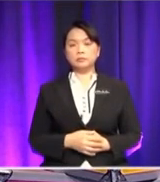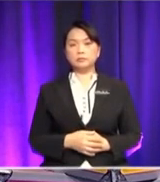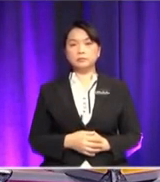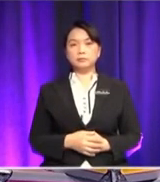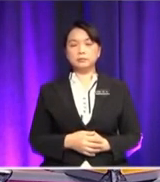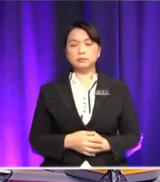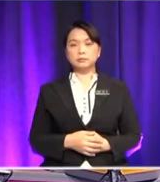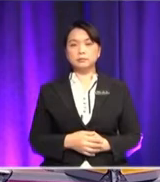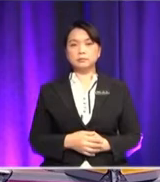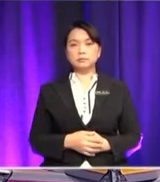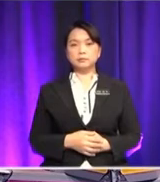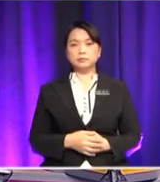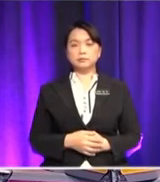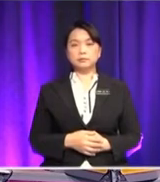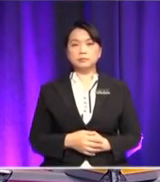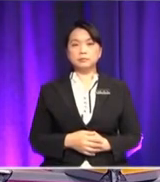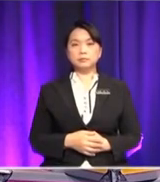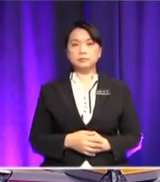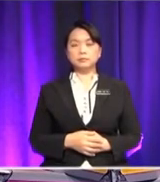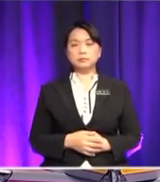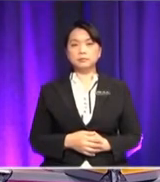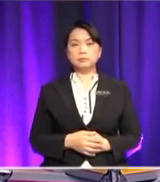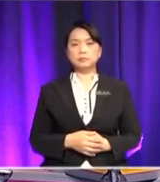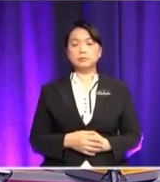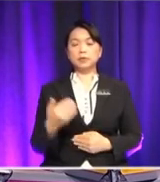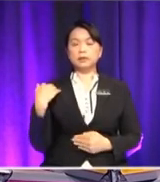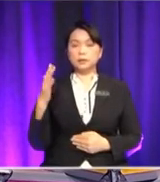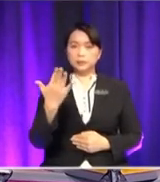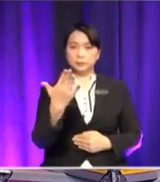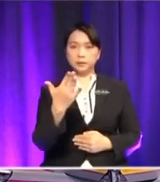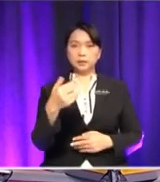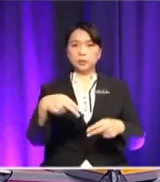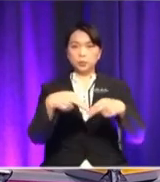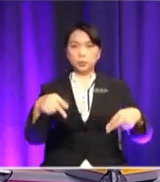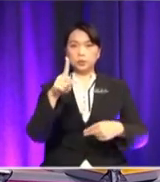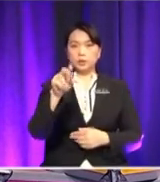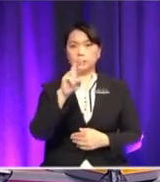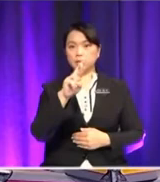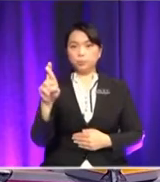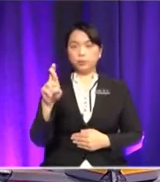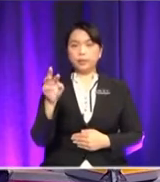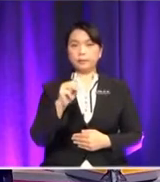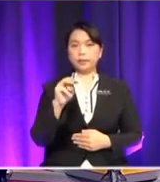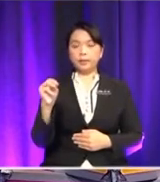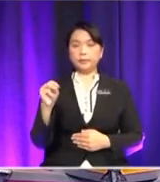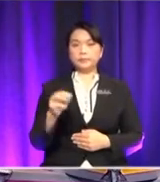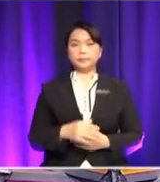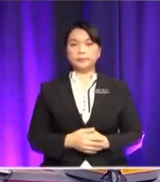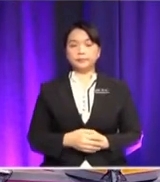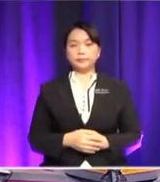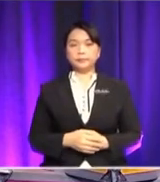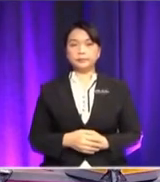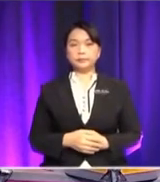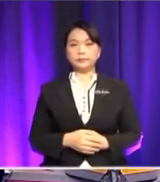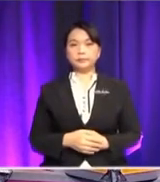di diukur sebanyak 1000mm nah sebelum Enda ada selisih dekat sini sebab itu glansa keju selisih kita